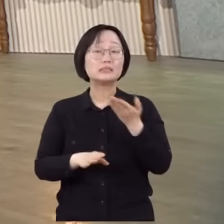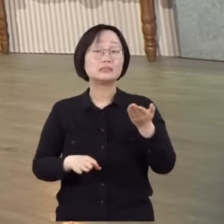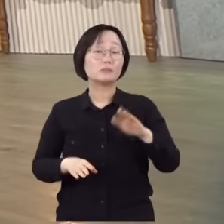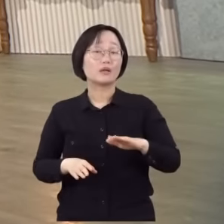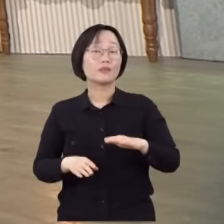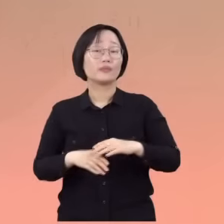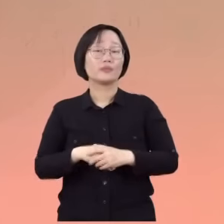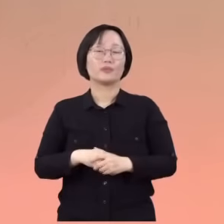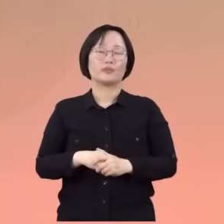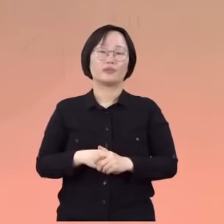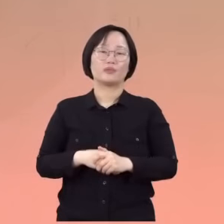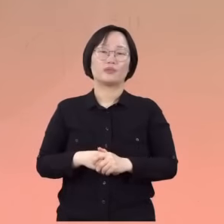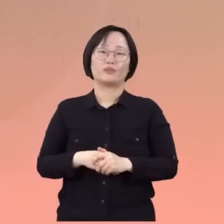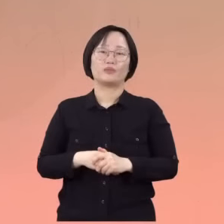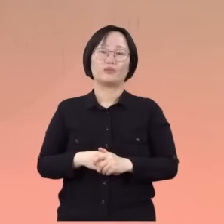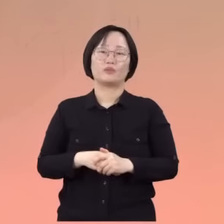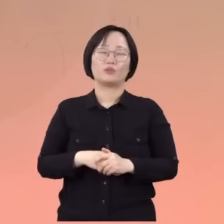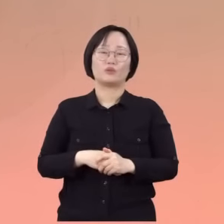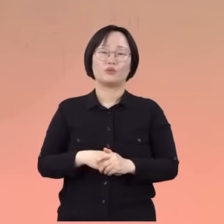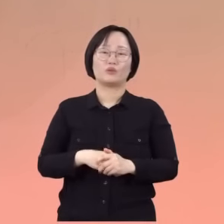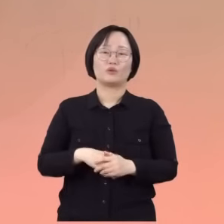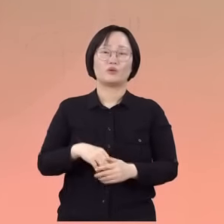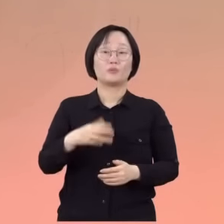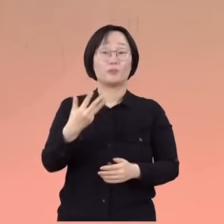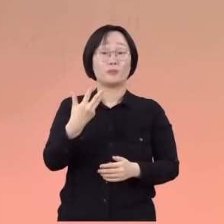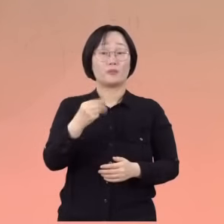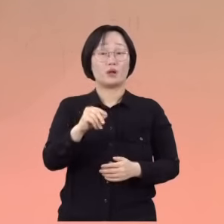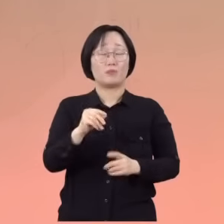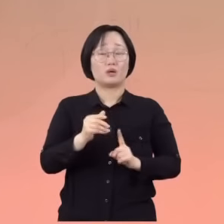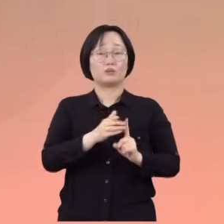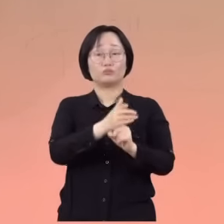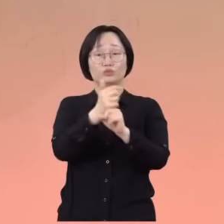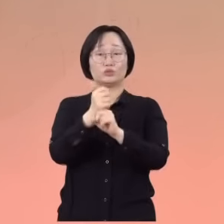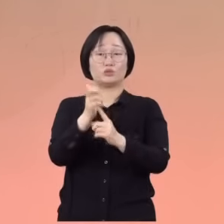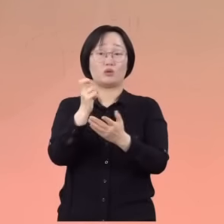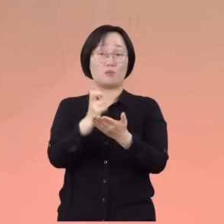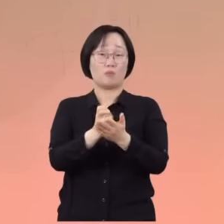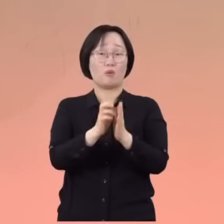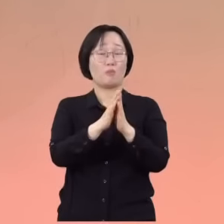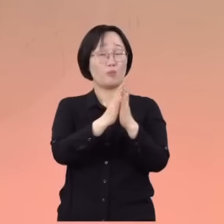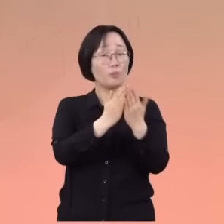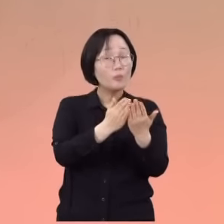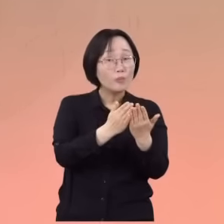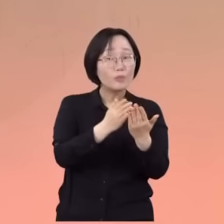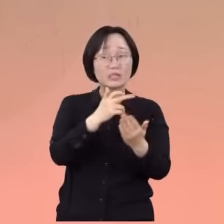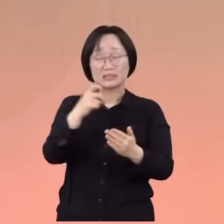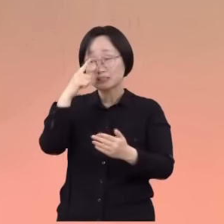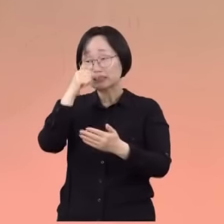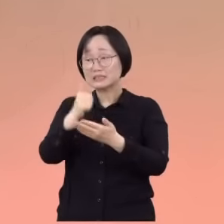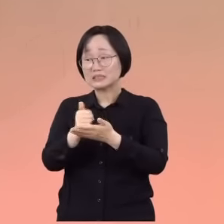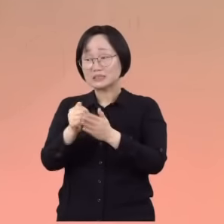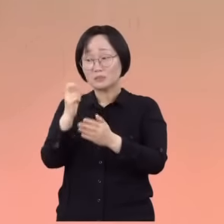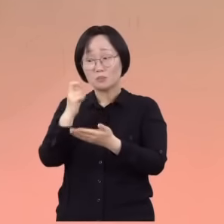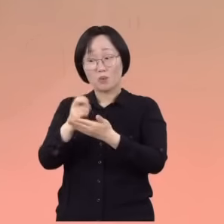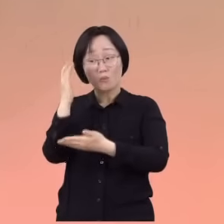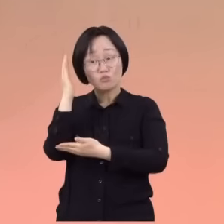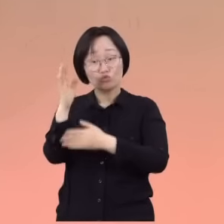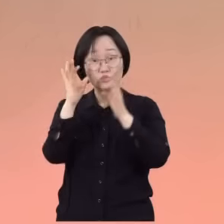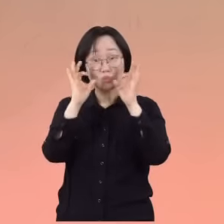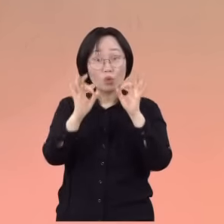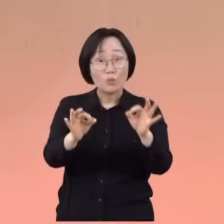없지만 부처님 팔만 대장경이 우리 큰 스님들 법문에 보면 업장이